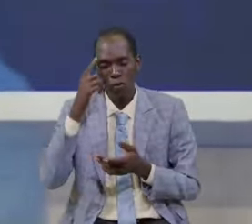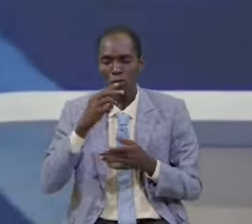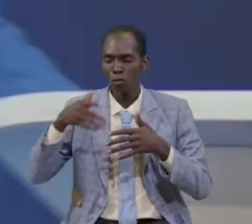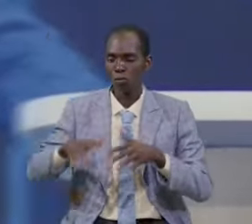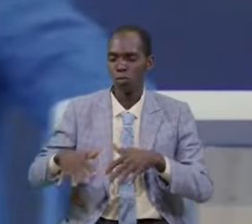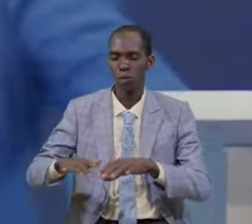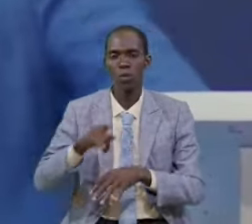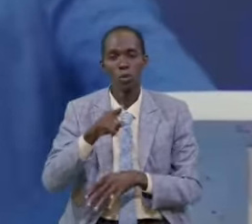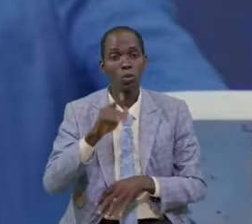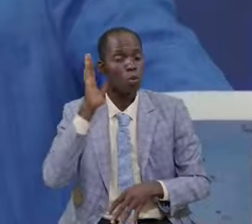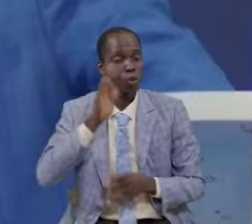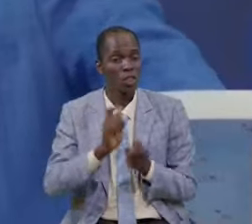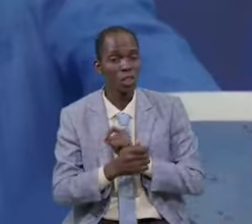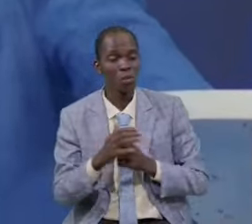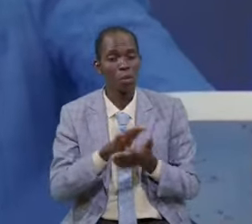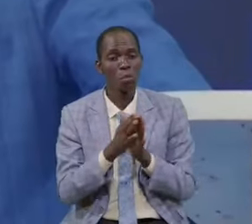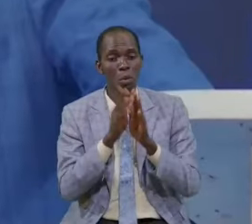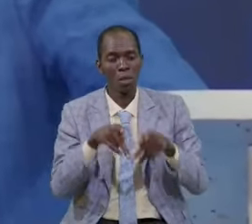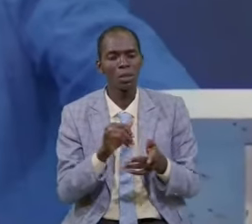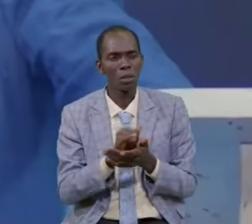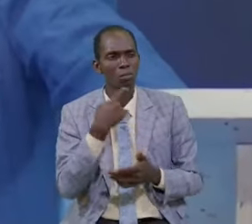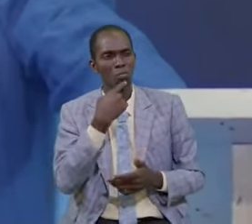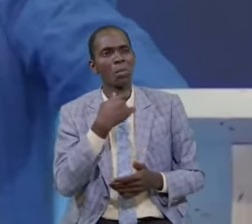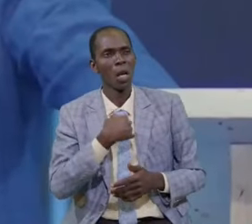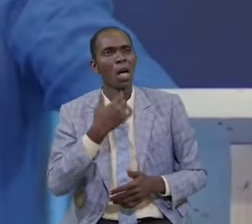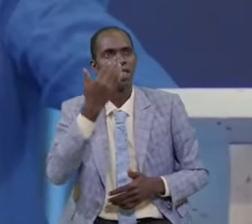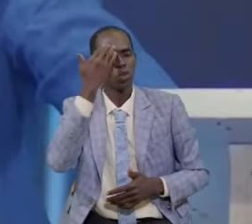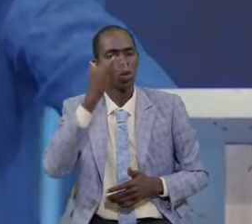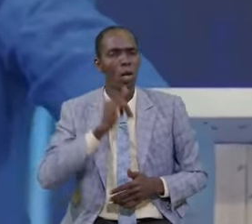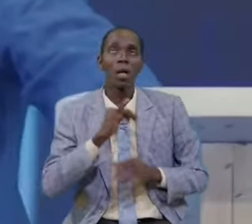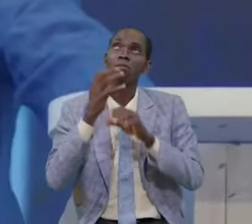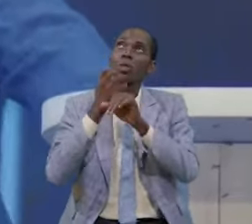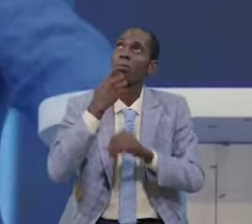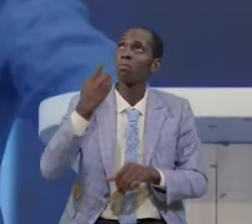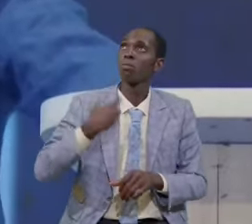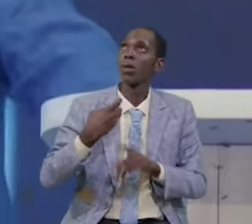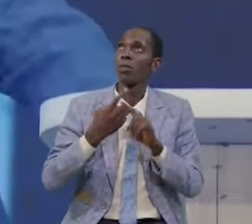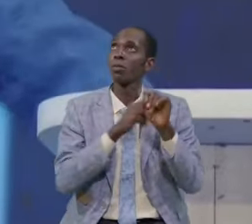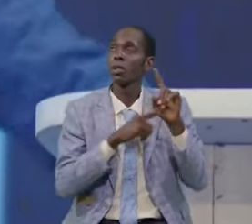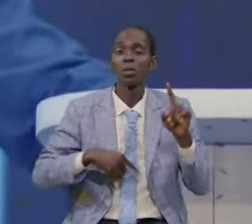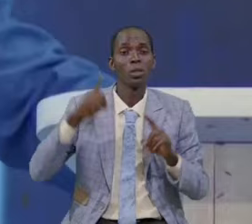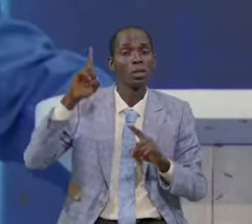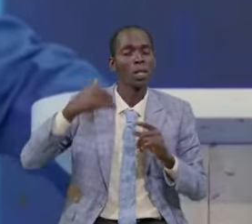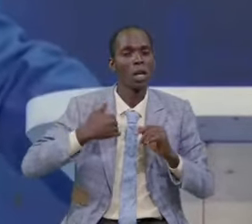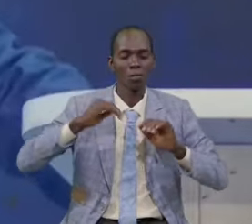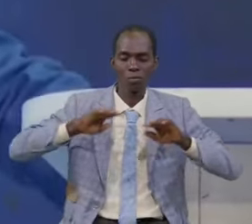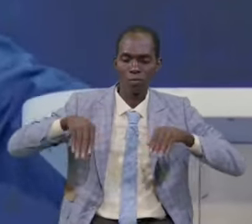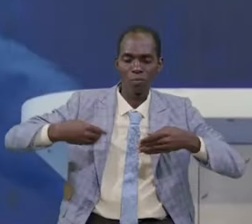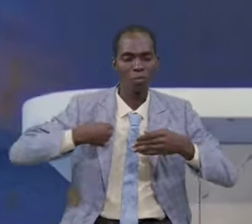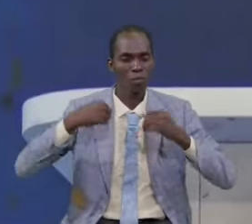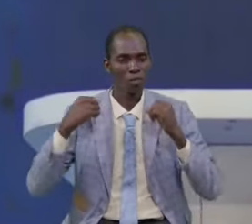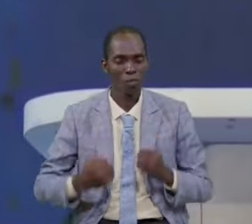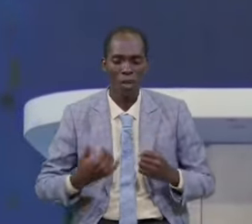que j'ai une charge de la part du Seigneur, et le Seigneur m'a enflammé, le Seigneur m'a enflammé, le Seigneur